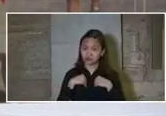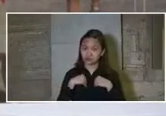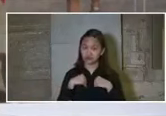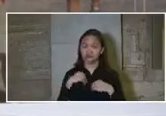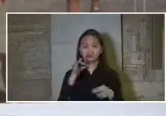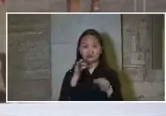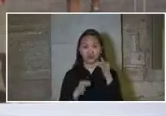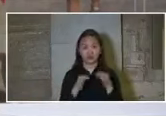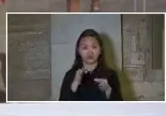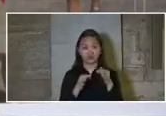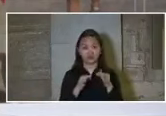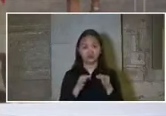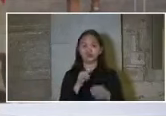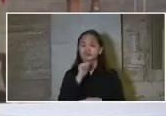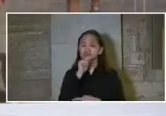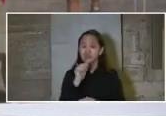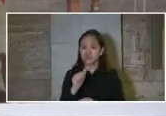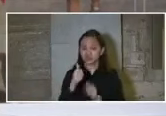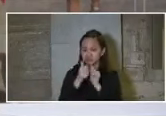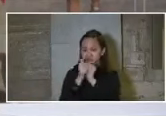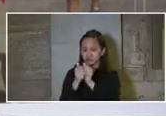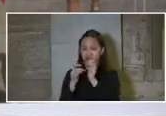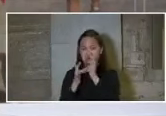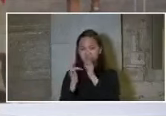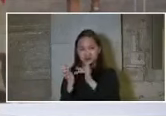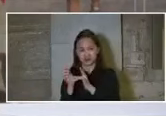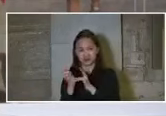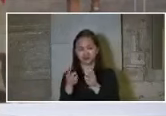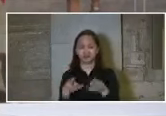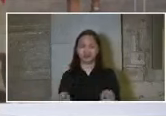if it is not rooted in Jesus.